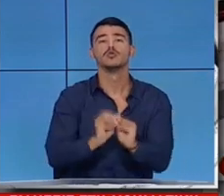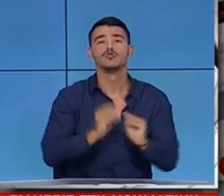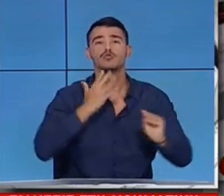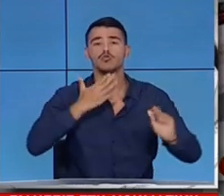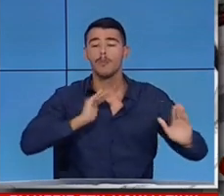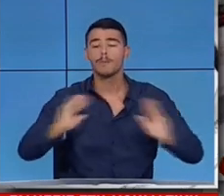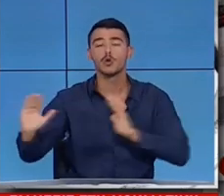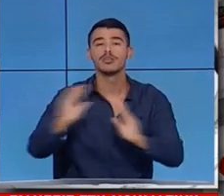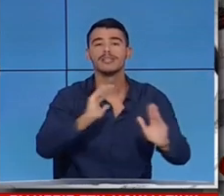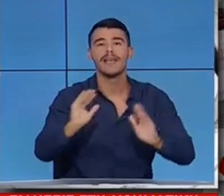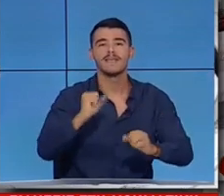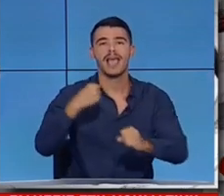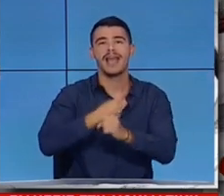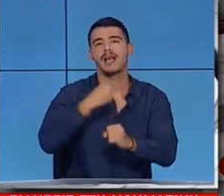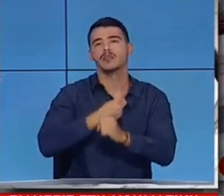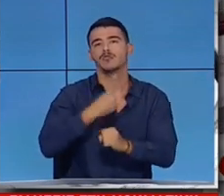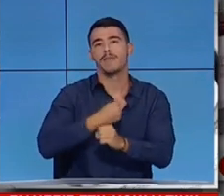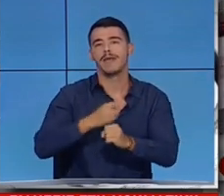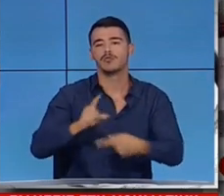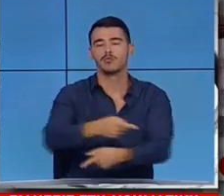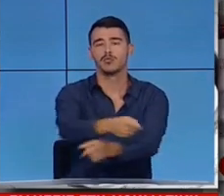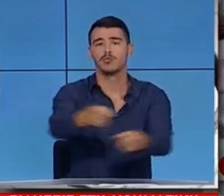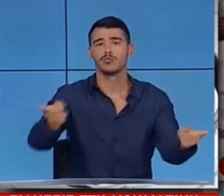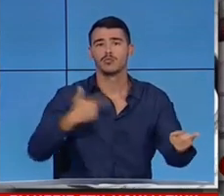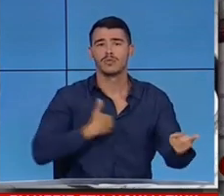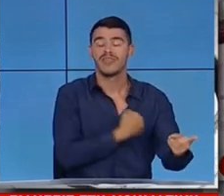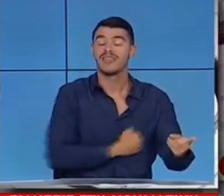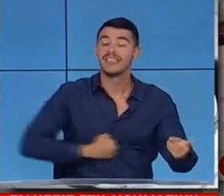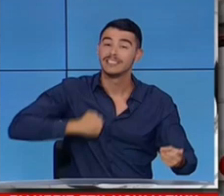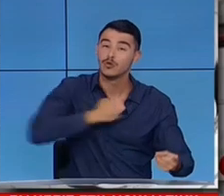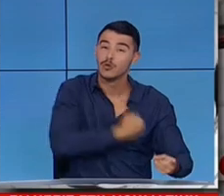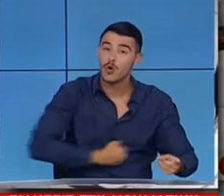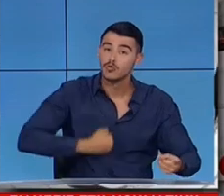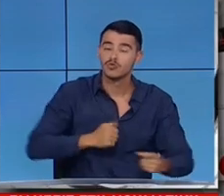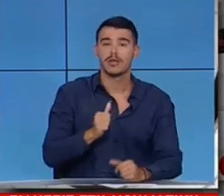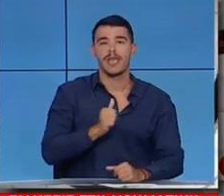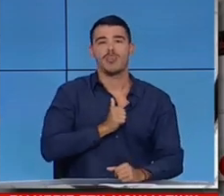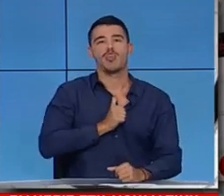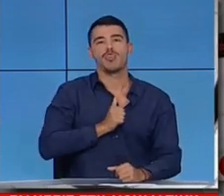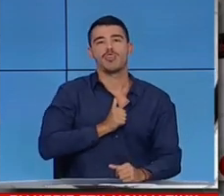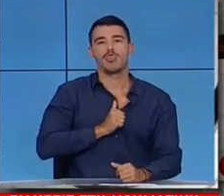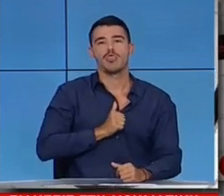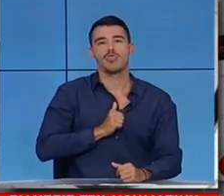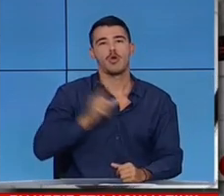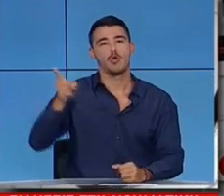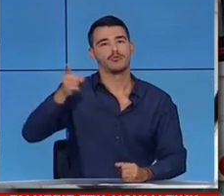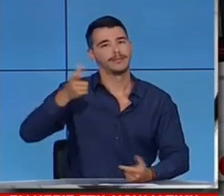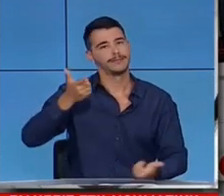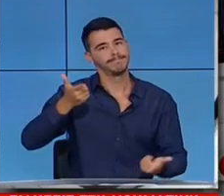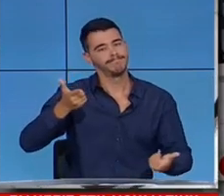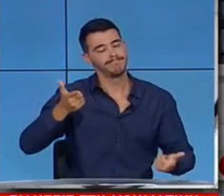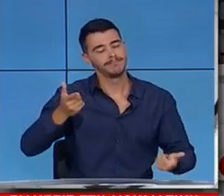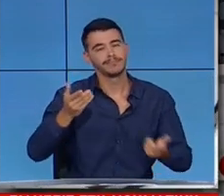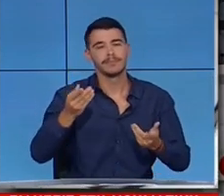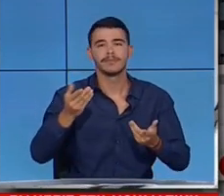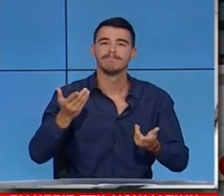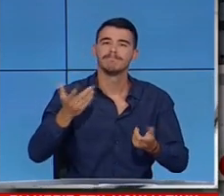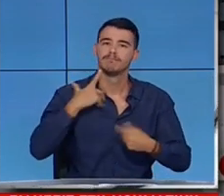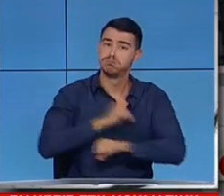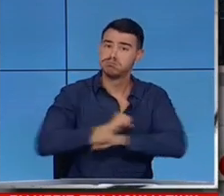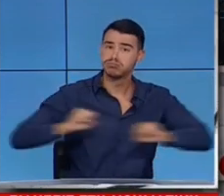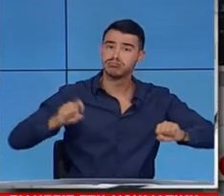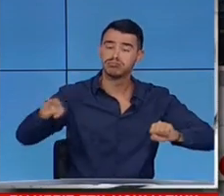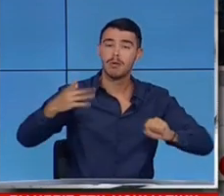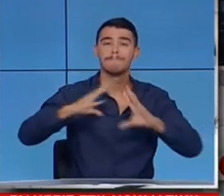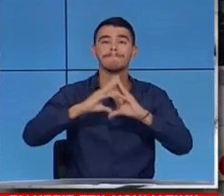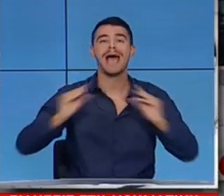απασχόλησης. Δυστυχώς έγιναν επιλογές από τις ιδιοκτησίες, από την ιδιοκτησία του Μέγκα. Βεβαίως, ανεξαρτήτως οποία...